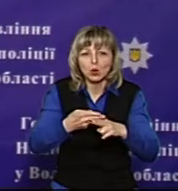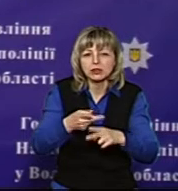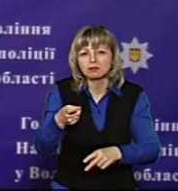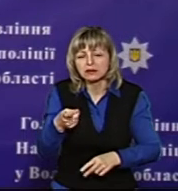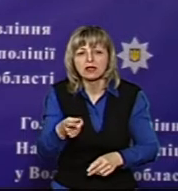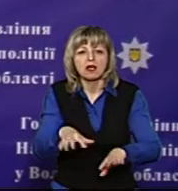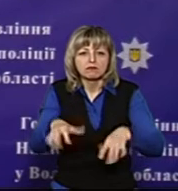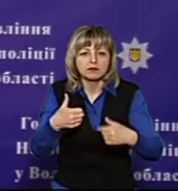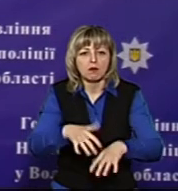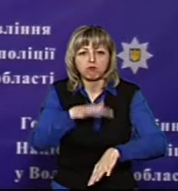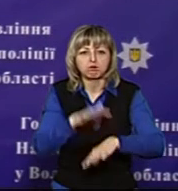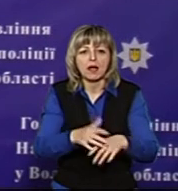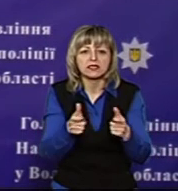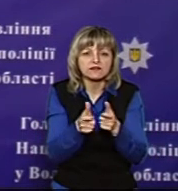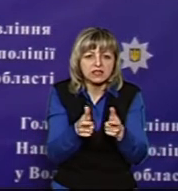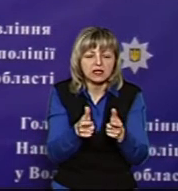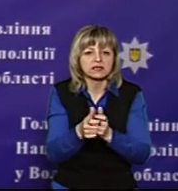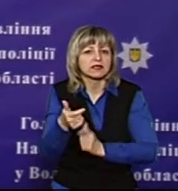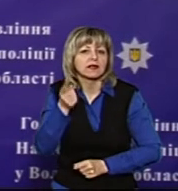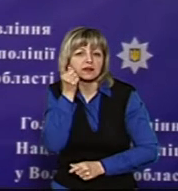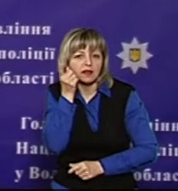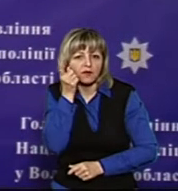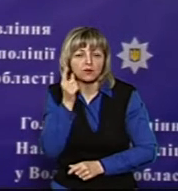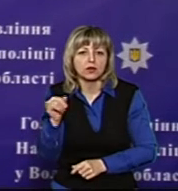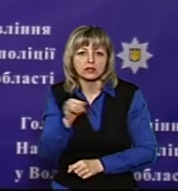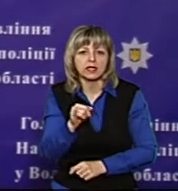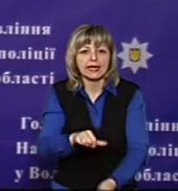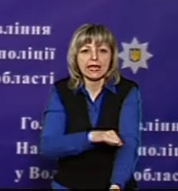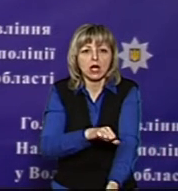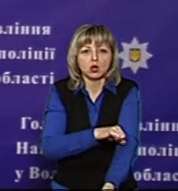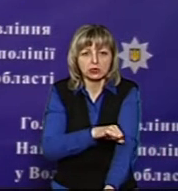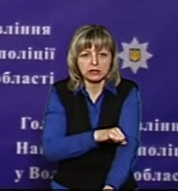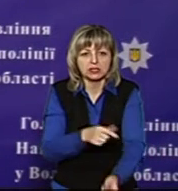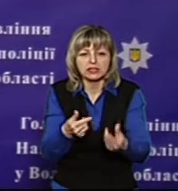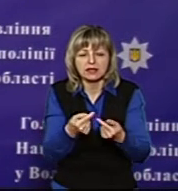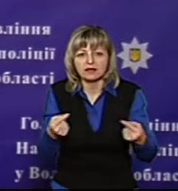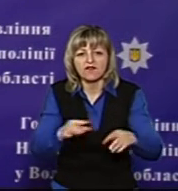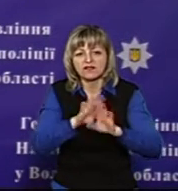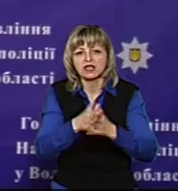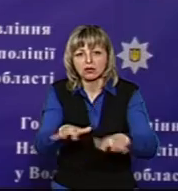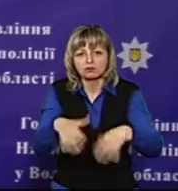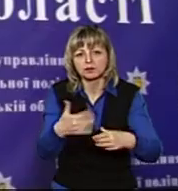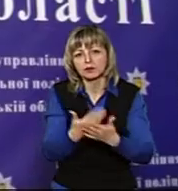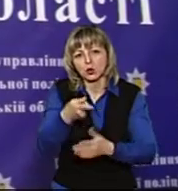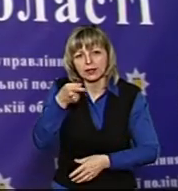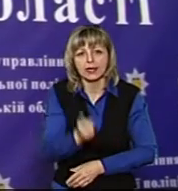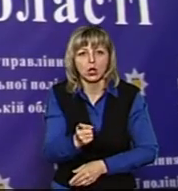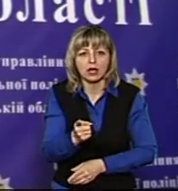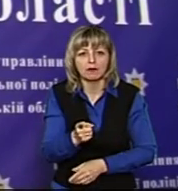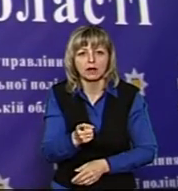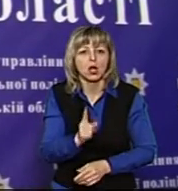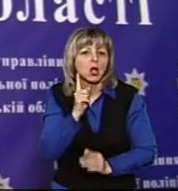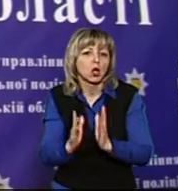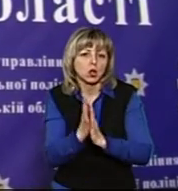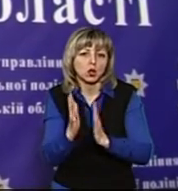вилучені банківські картки, телефони і наркотична речовина. Загалом її вилучено близько кілограма.